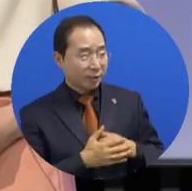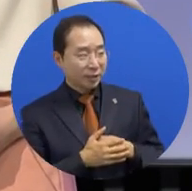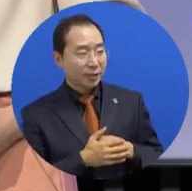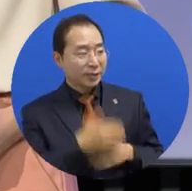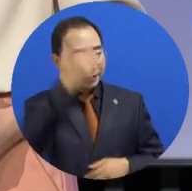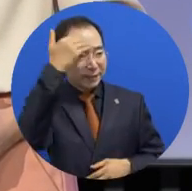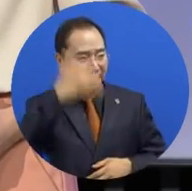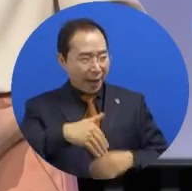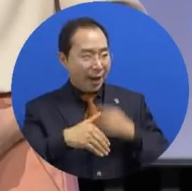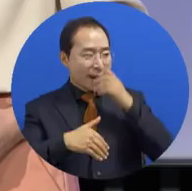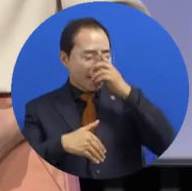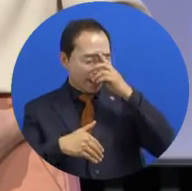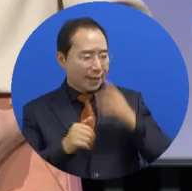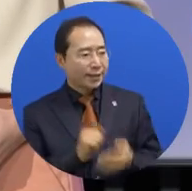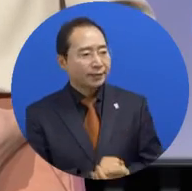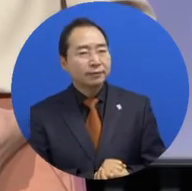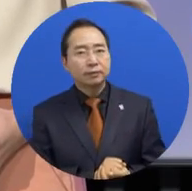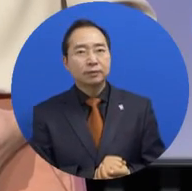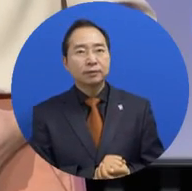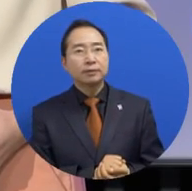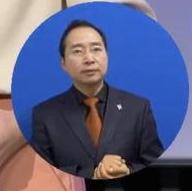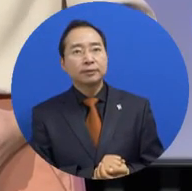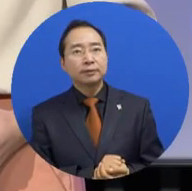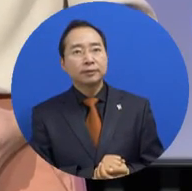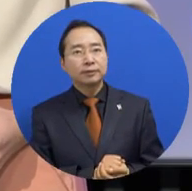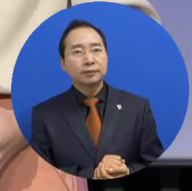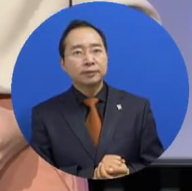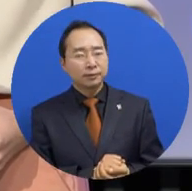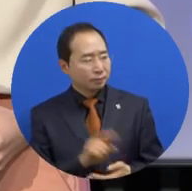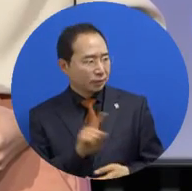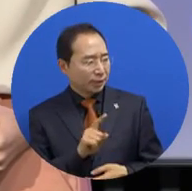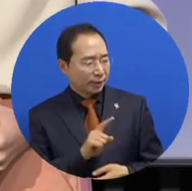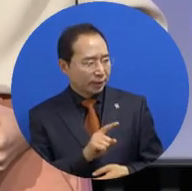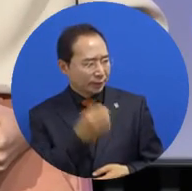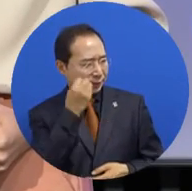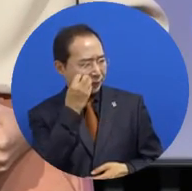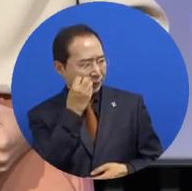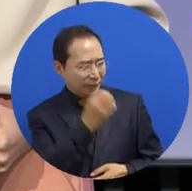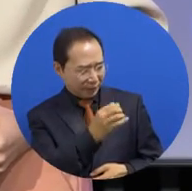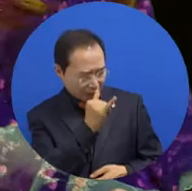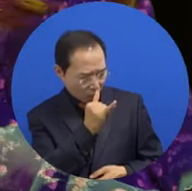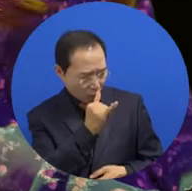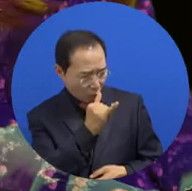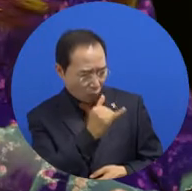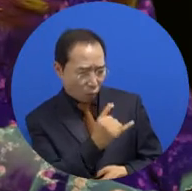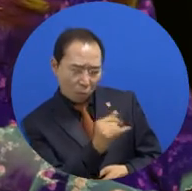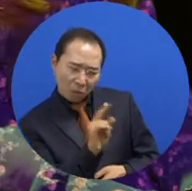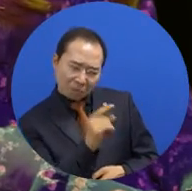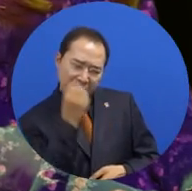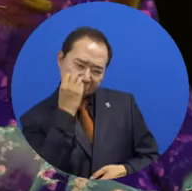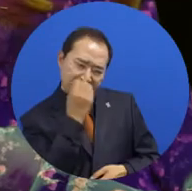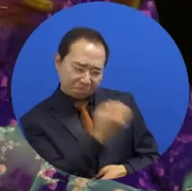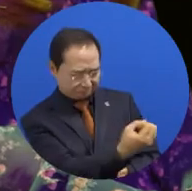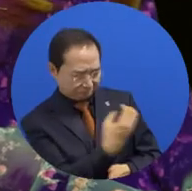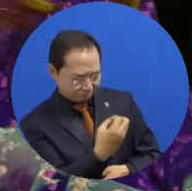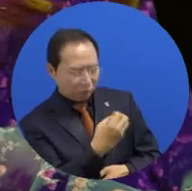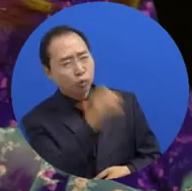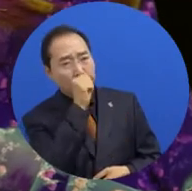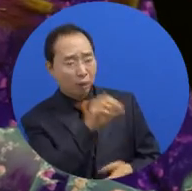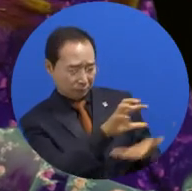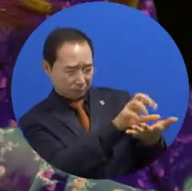재밌어 라고 하면 근데 뭔가 조금 어디가 이상해 이런 거를 피드백을 받는